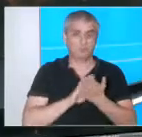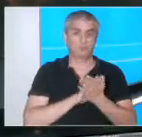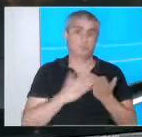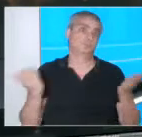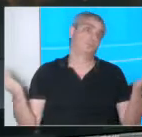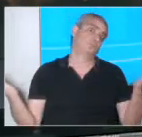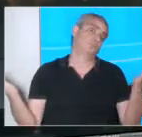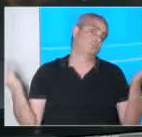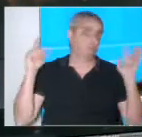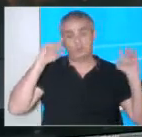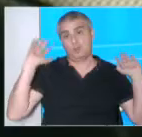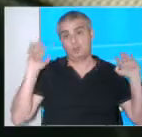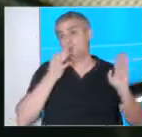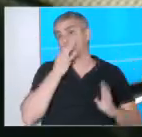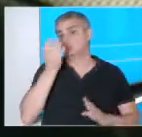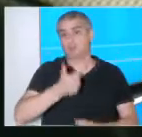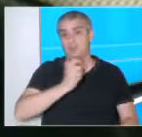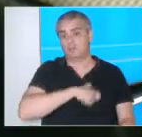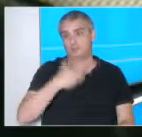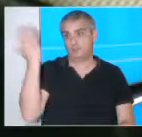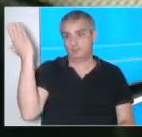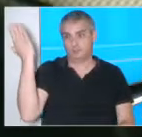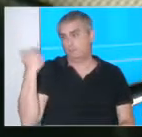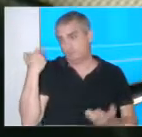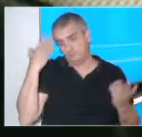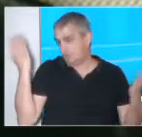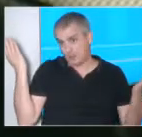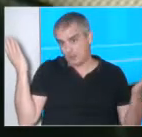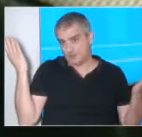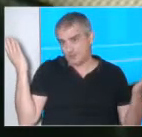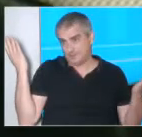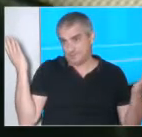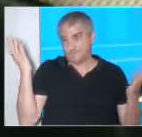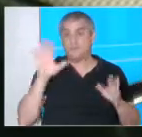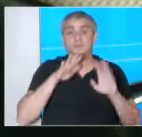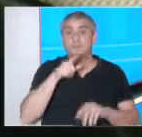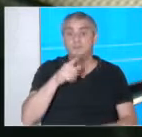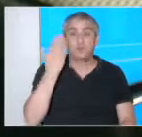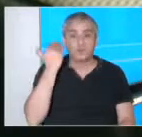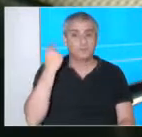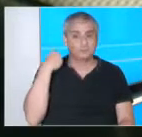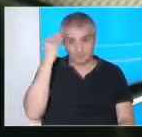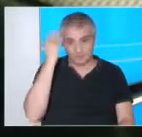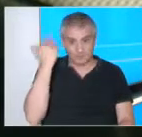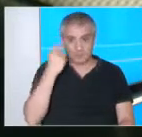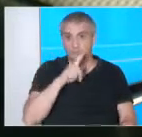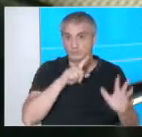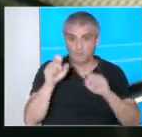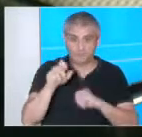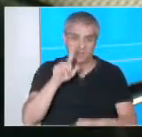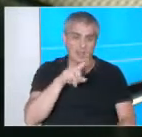להיות שאני מוכן, אין מושג. צריכים לשאול את ראשי הערים על הדברים האלה, אני לא יודע. כאשר הממשלה הקודמת הייתה, אני צריך לשאול דבר על 700,